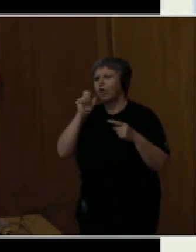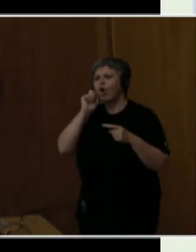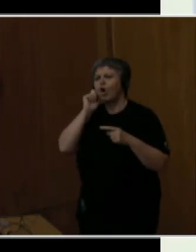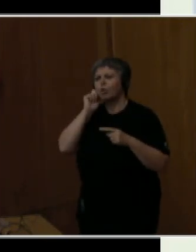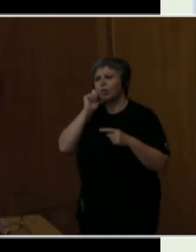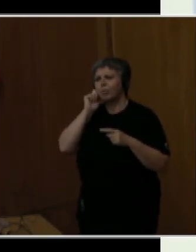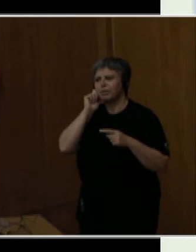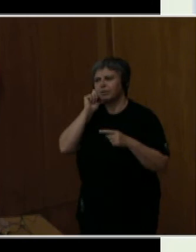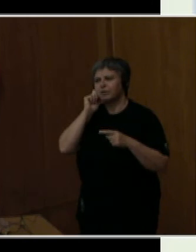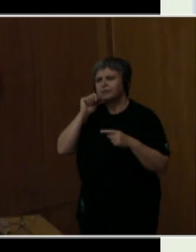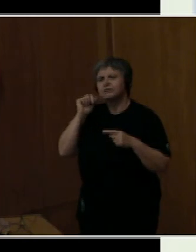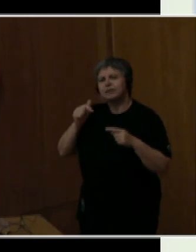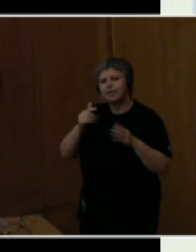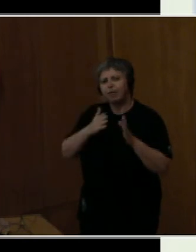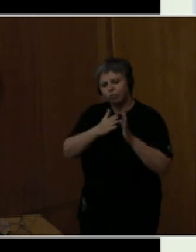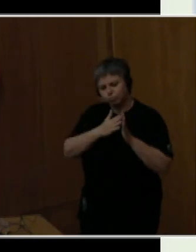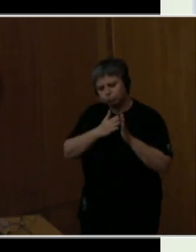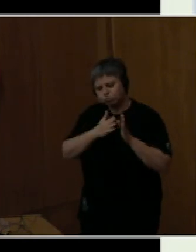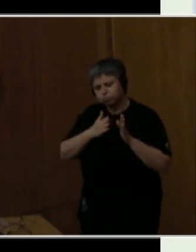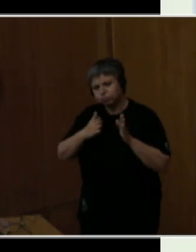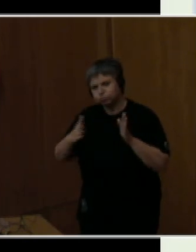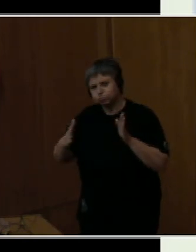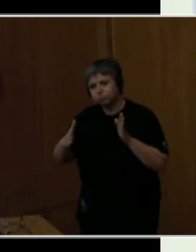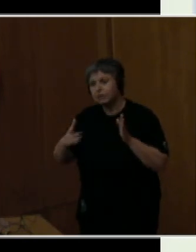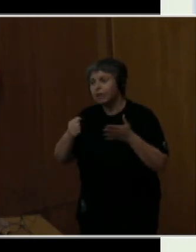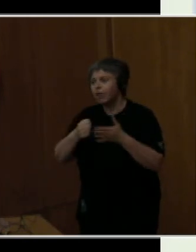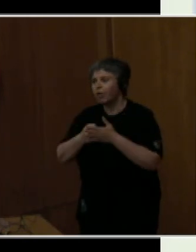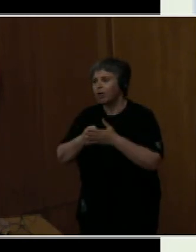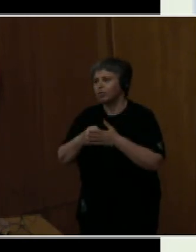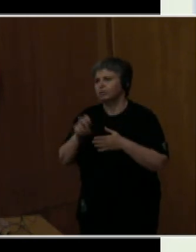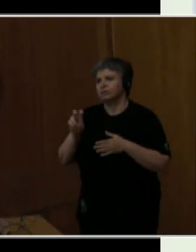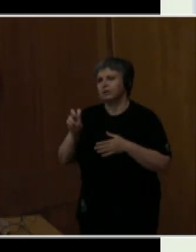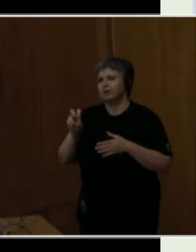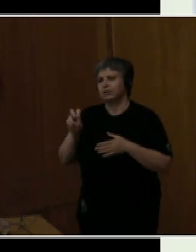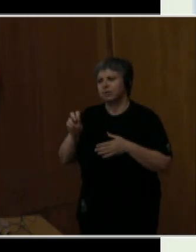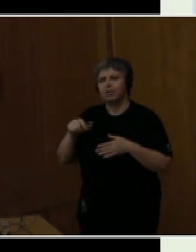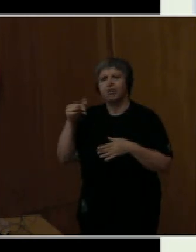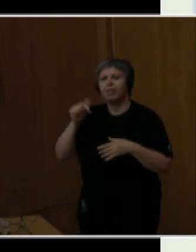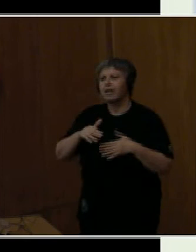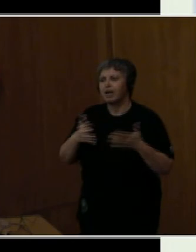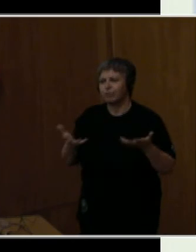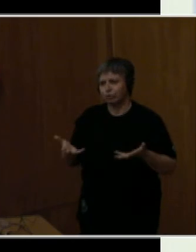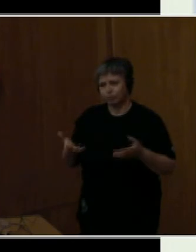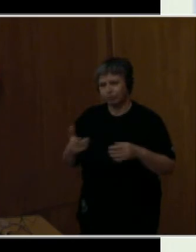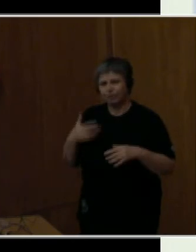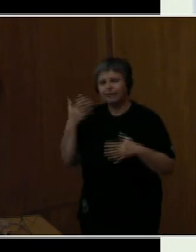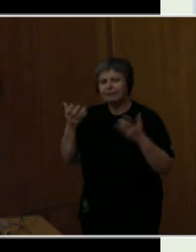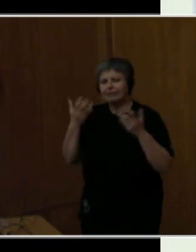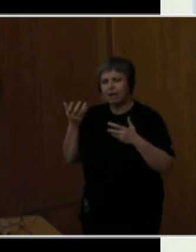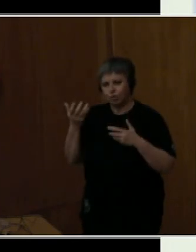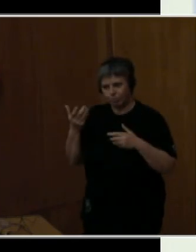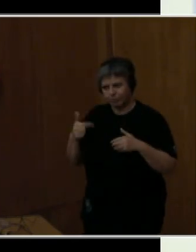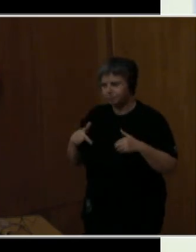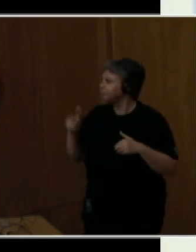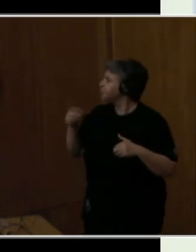οπτική ίνα έως το X. Όπου αυτό το X, τι μπορεί να είναι. Μπορεί να είναι το node, που είναι πρακτικά το